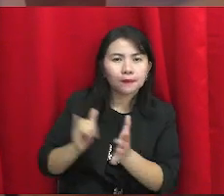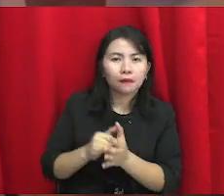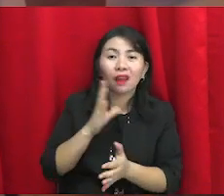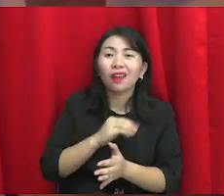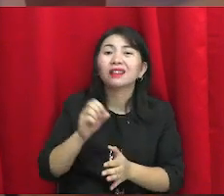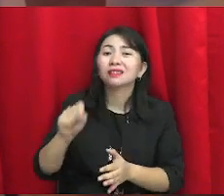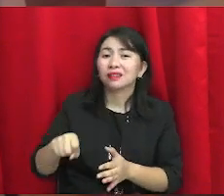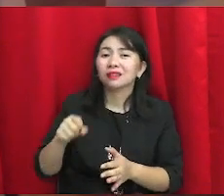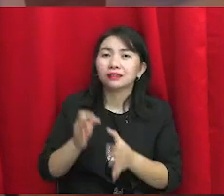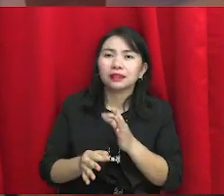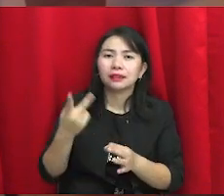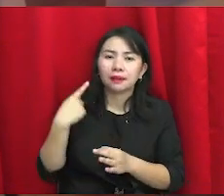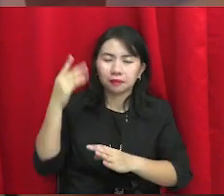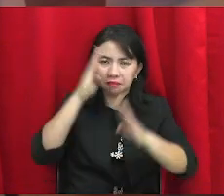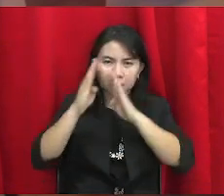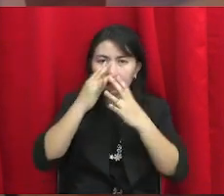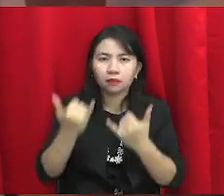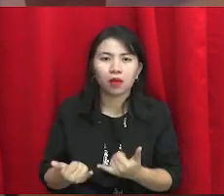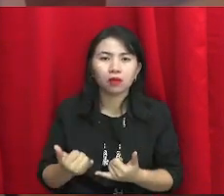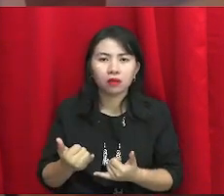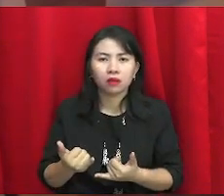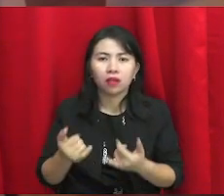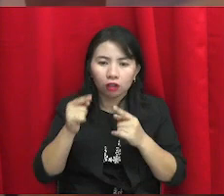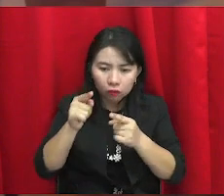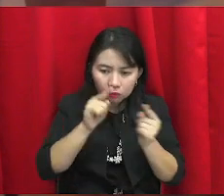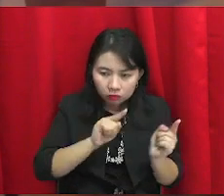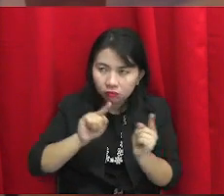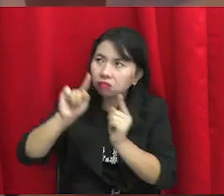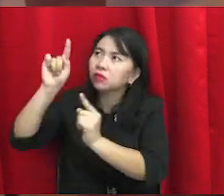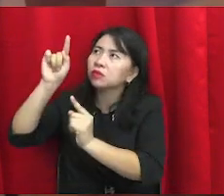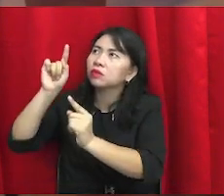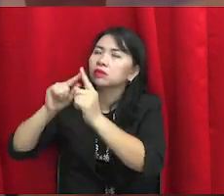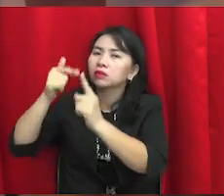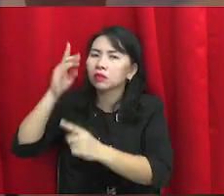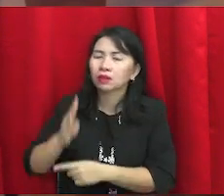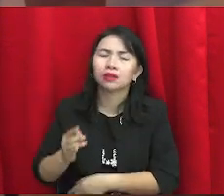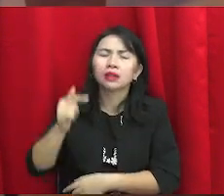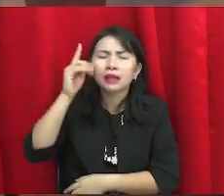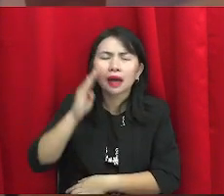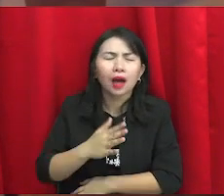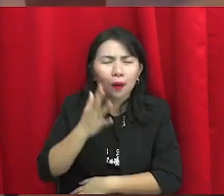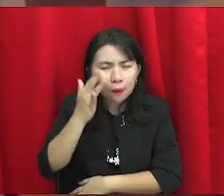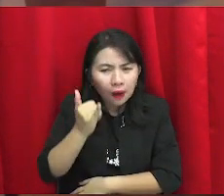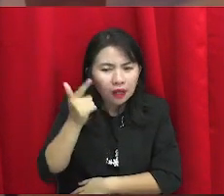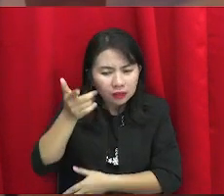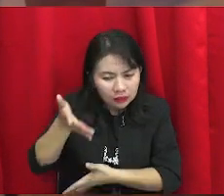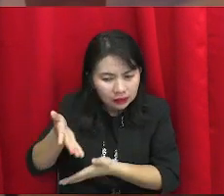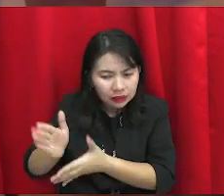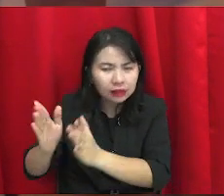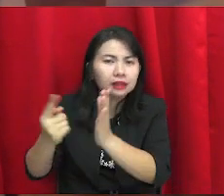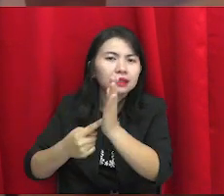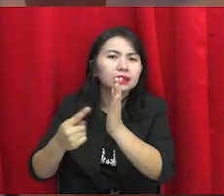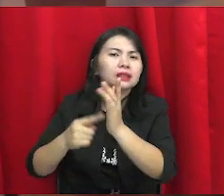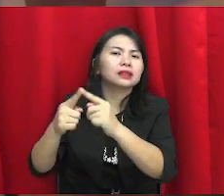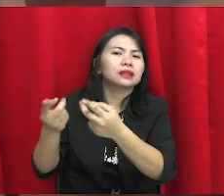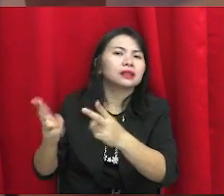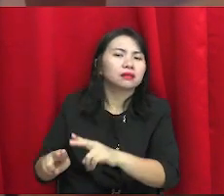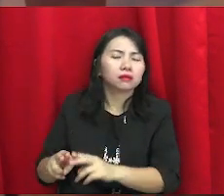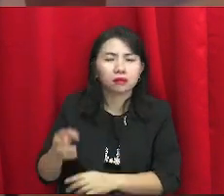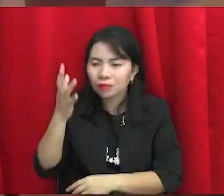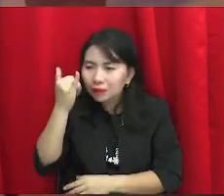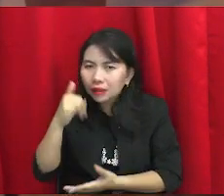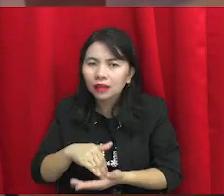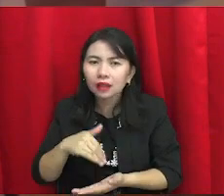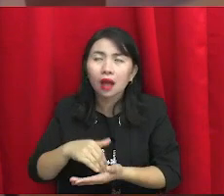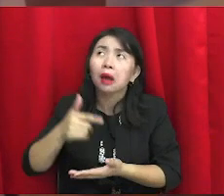ka, lalapit, Lord, ba't mo naman pinahintulutan to? Ano mo naman mga words yun? Ba't mo